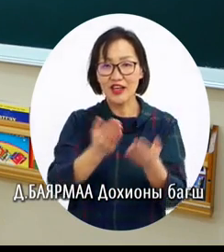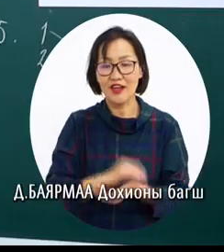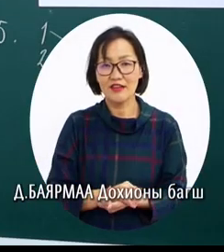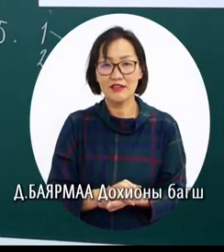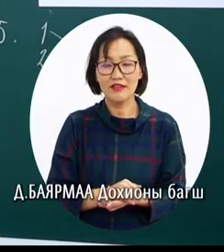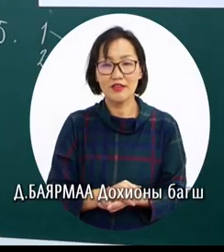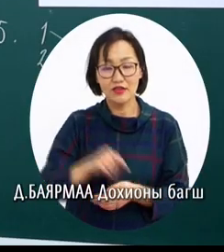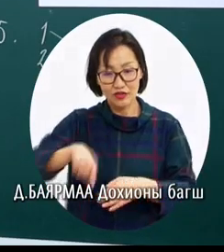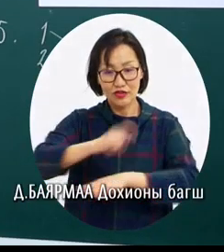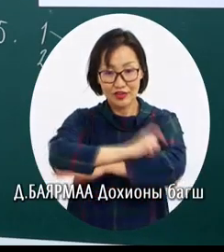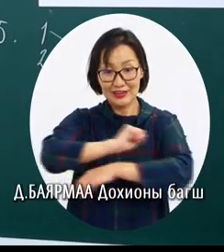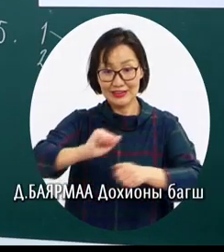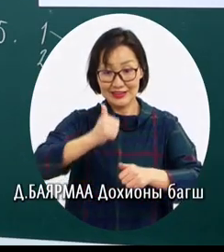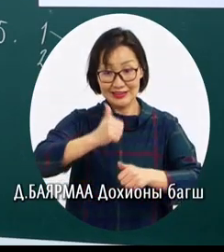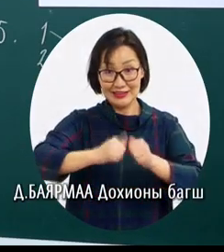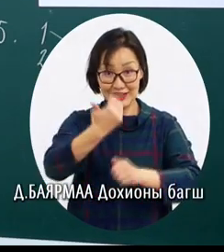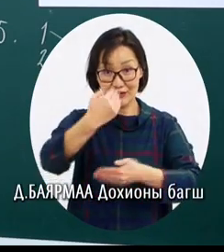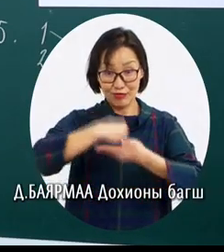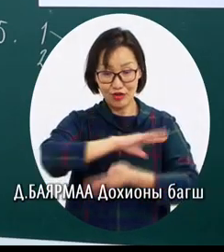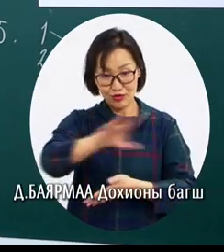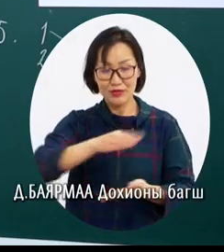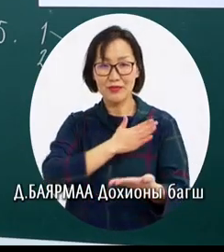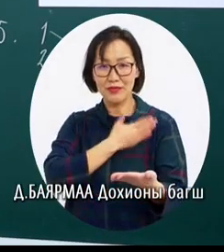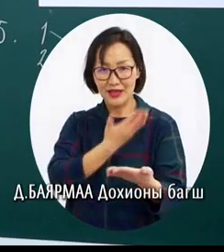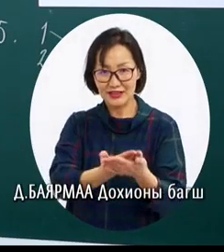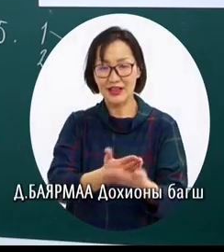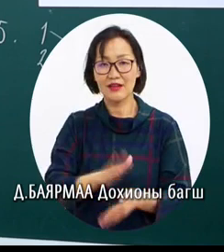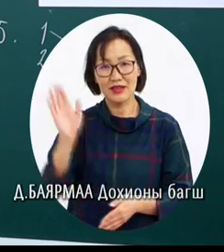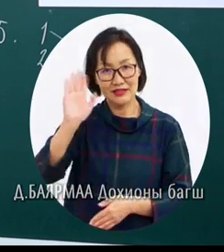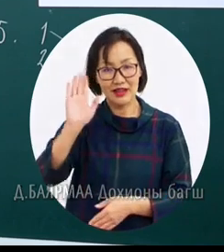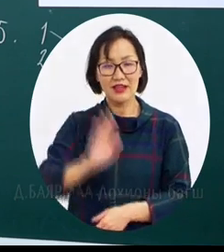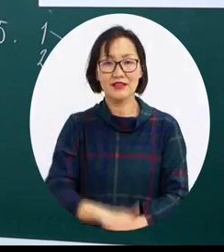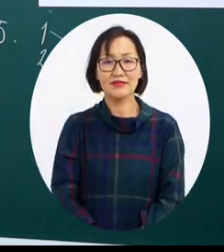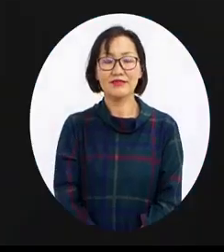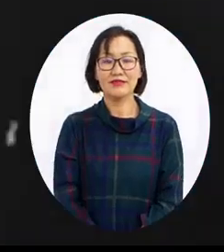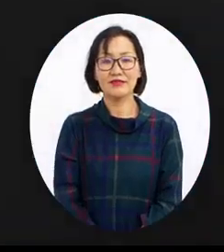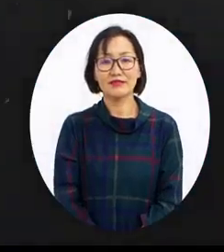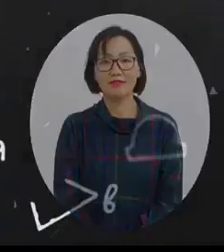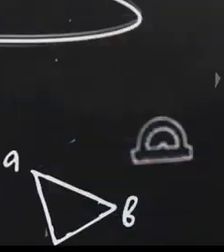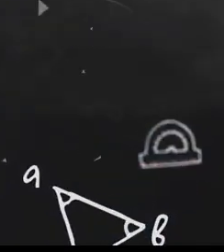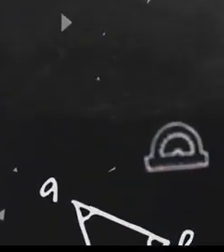За өнөөдрийн хичээлд сайн оролцсон хүүхдүүдтэй баярлаа. Баяртай.